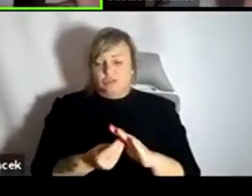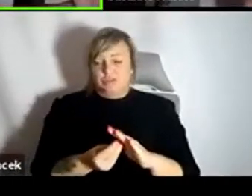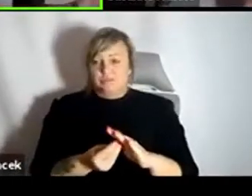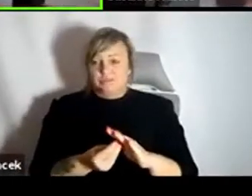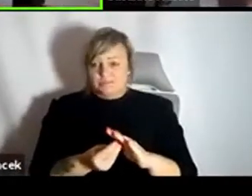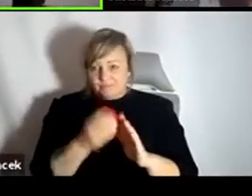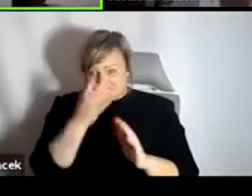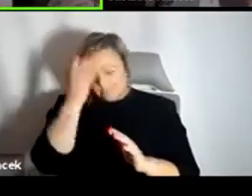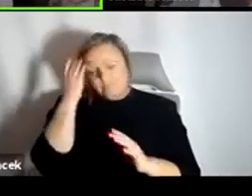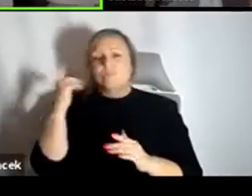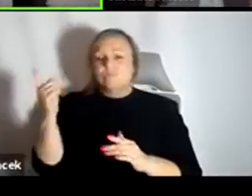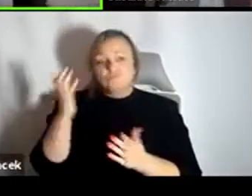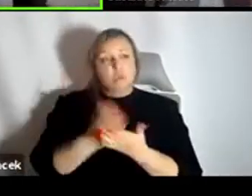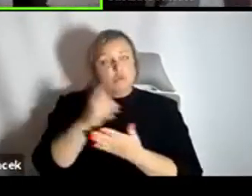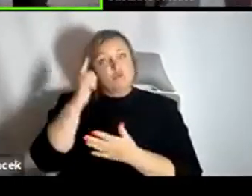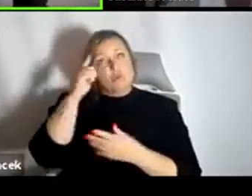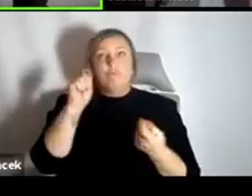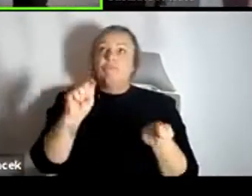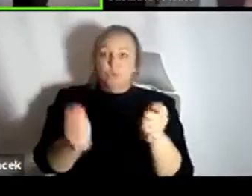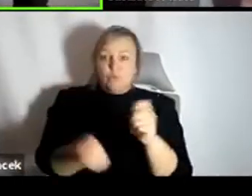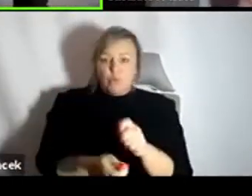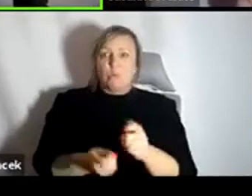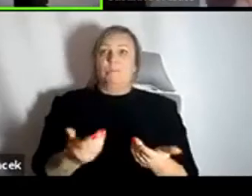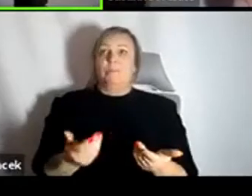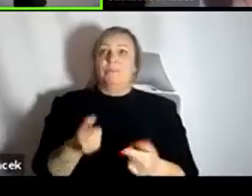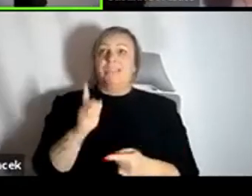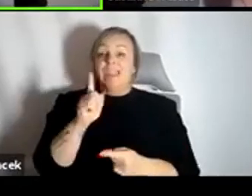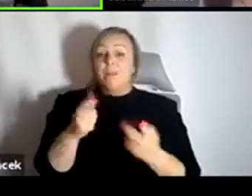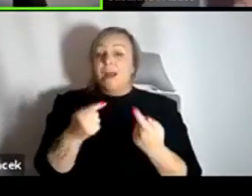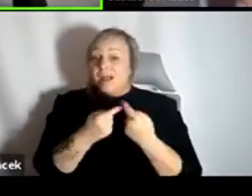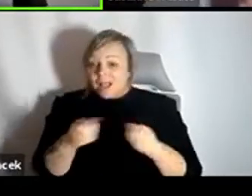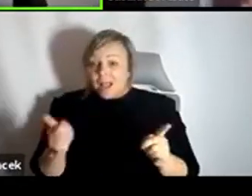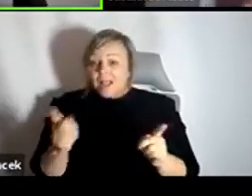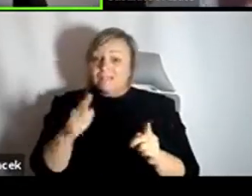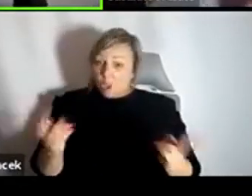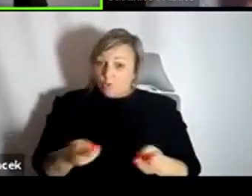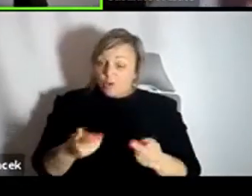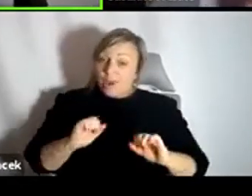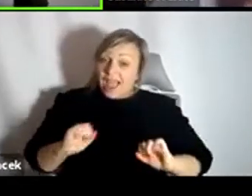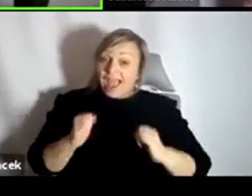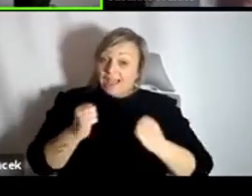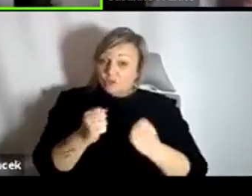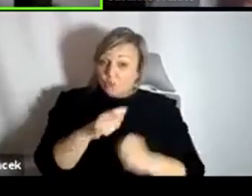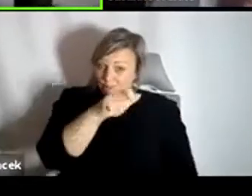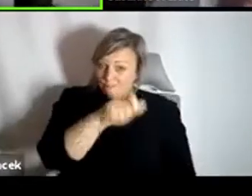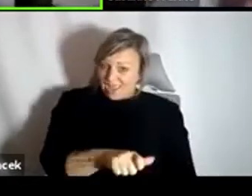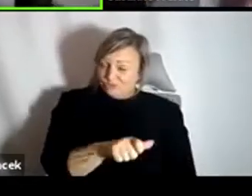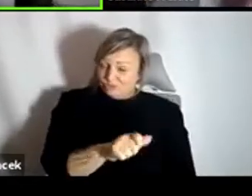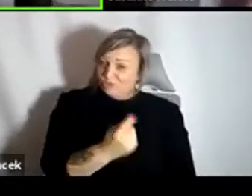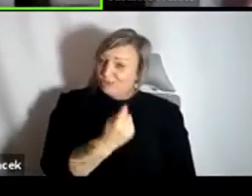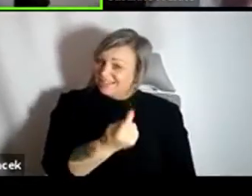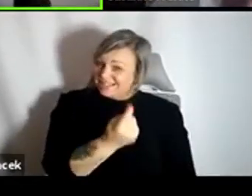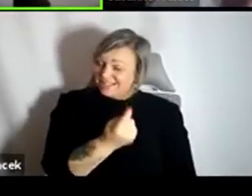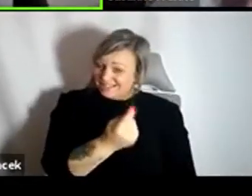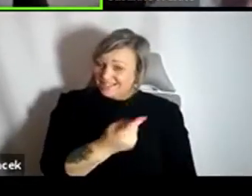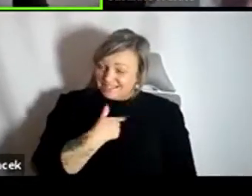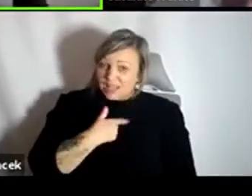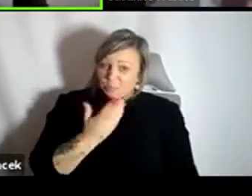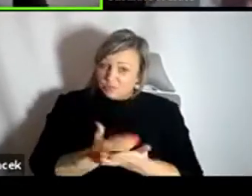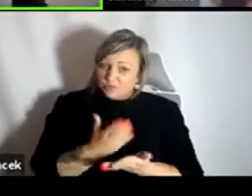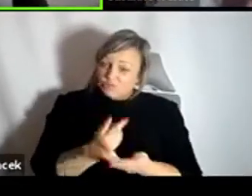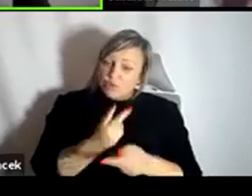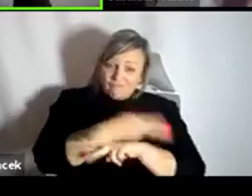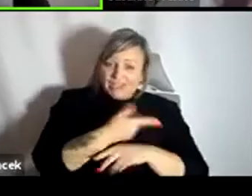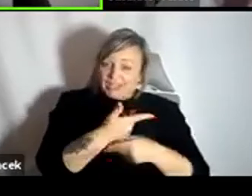da passiert auch schon was. Auf der anderen Seite werden wir aber gefördert von der Aktion Mensch, und die Aktion Mensch hat in diversen Diskussionen, die ich dann da auch mit